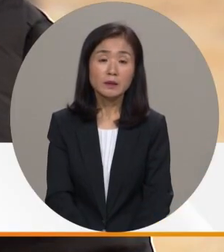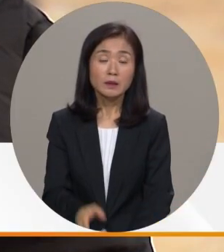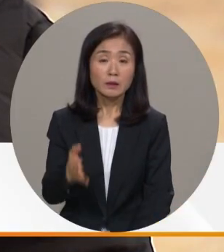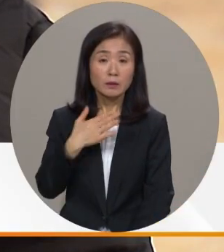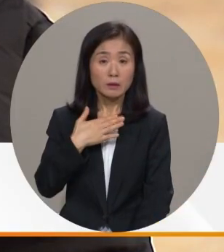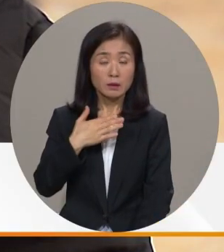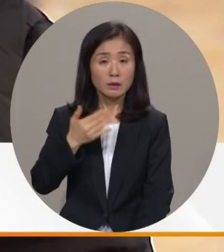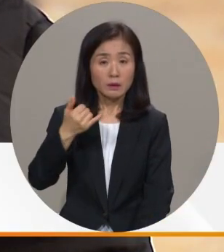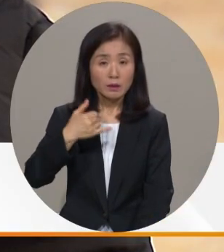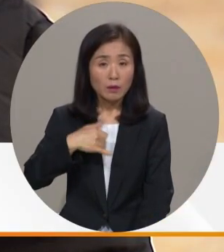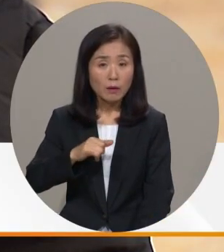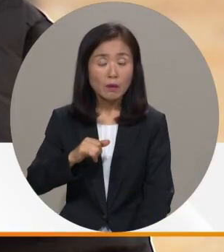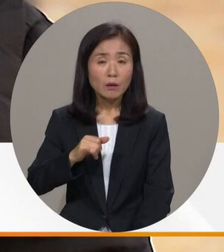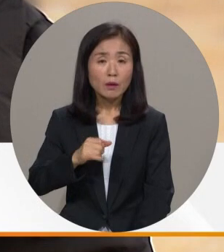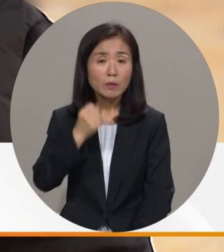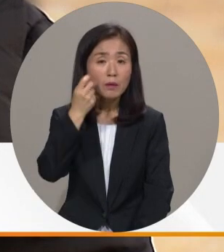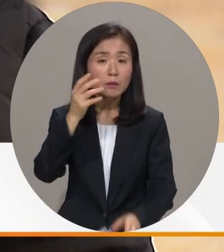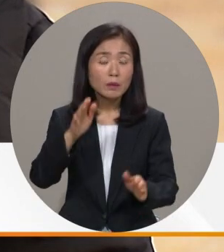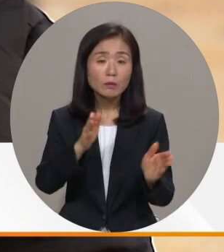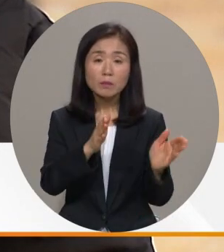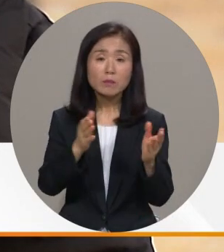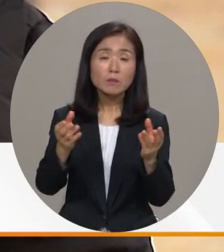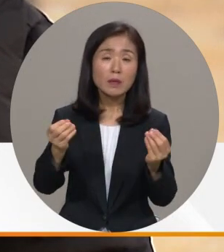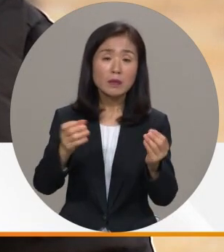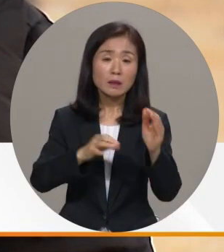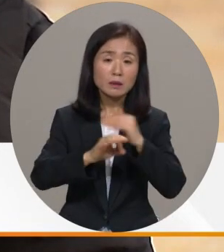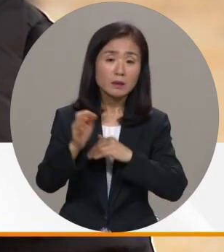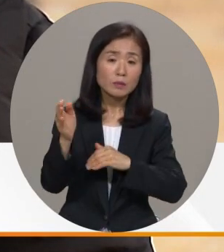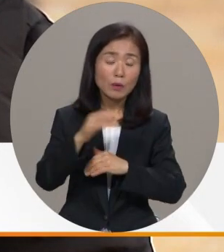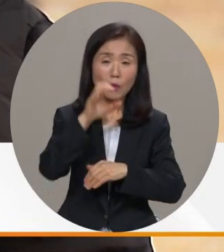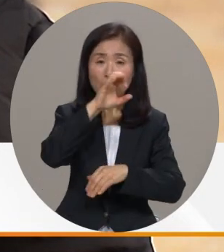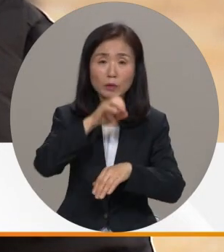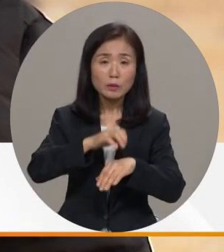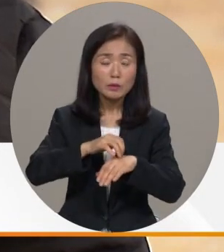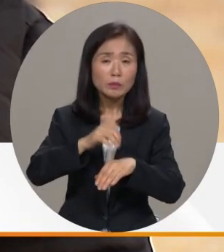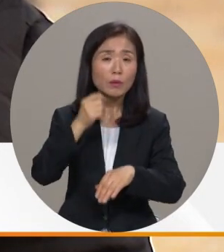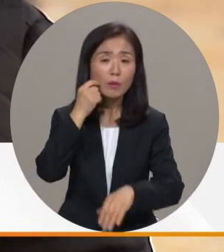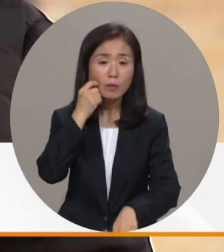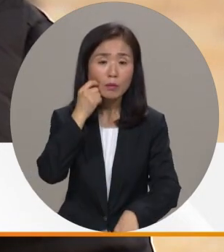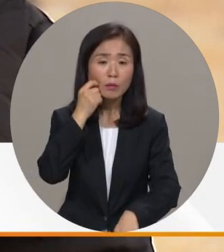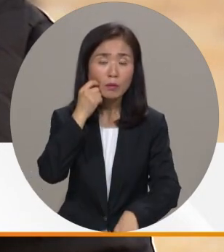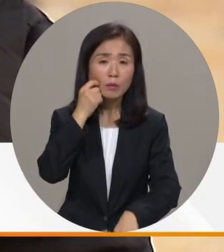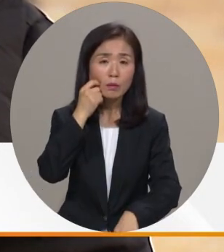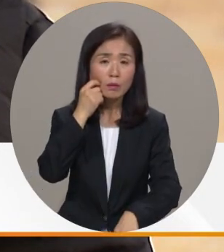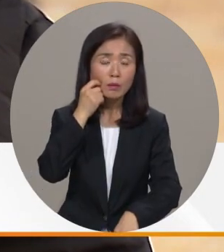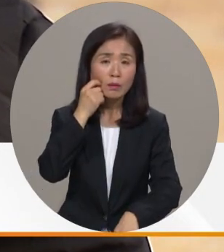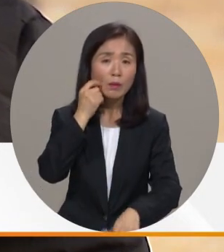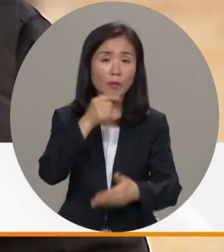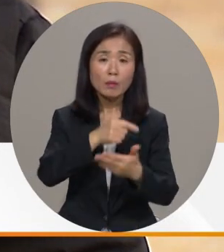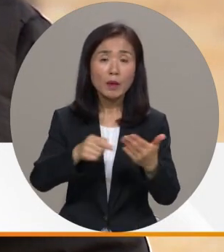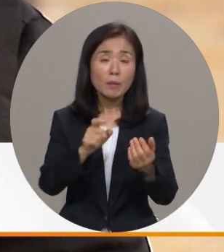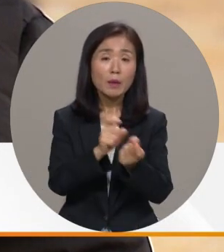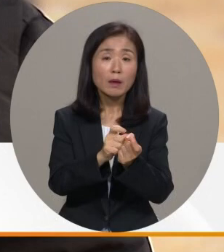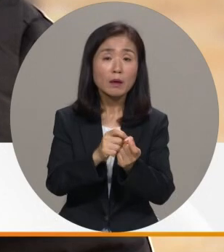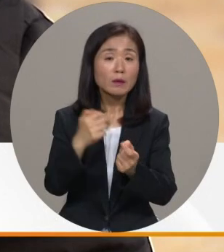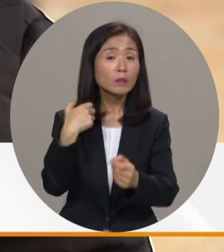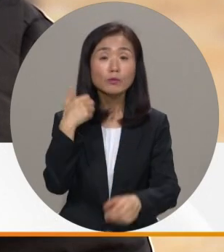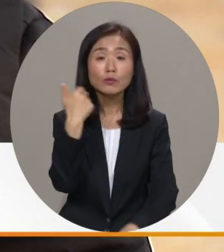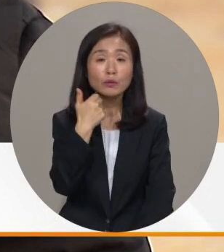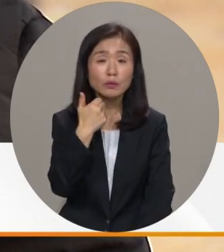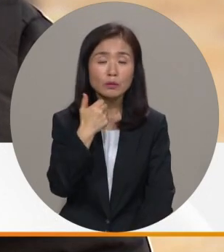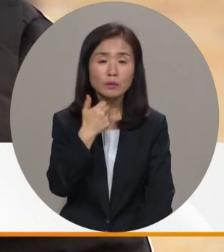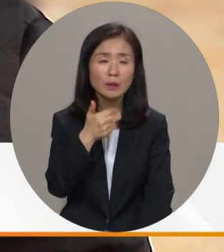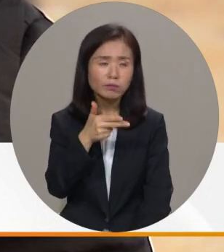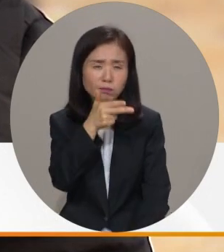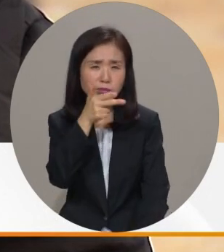우리가 몇 달 동안 준비를 했는데 아침부터 연습을 못해서 피해를 보면 누가 책임질 거냐부터 해서 그리고